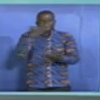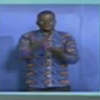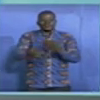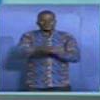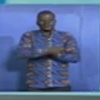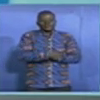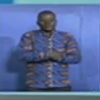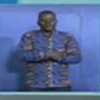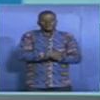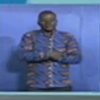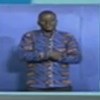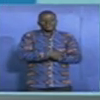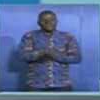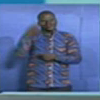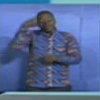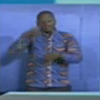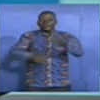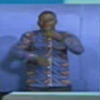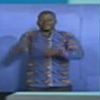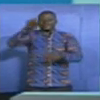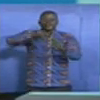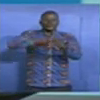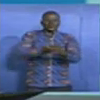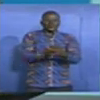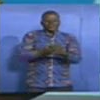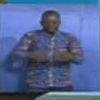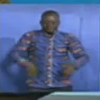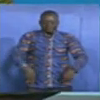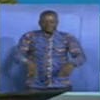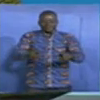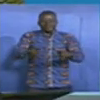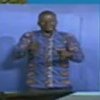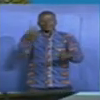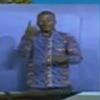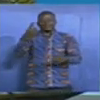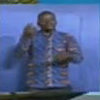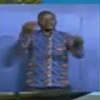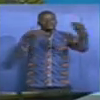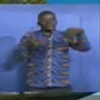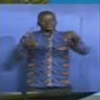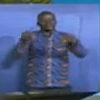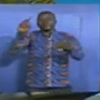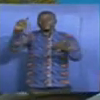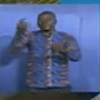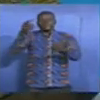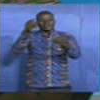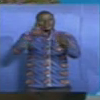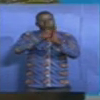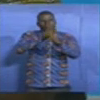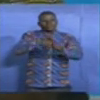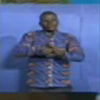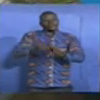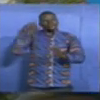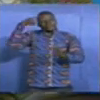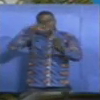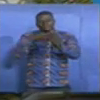Bonjour, Marie. Alors, un match qui démarre sur les chapeaux de roue, comme on l'a dit, 1-0 dès les premières minutes. Donc, l'Afrique du Sud contre le Burkina Faso, c'est